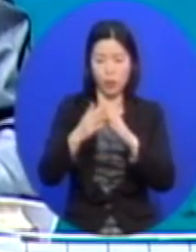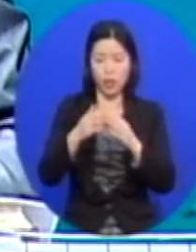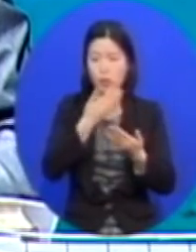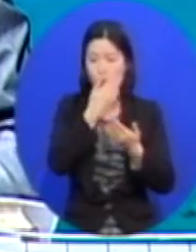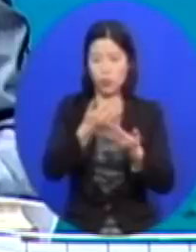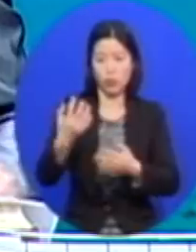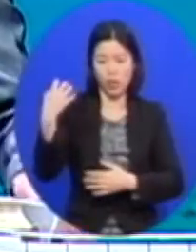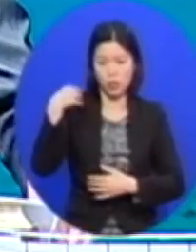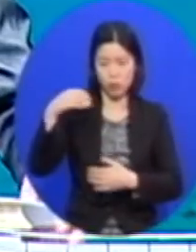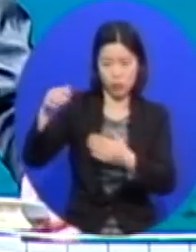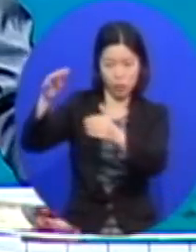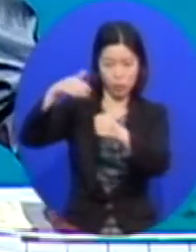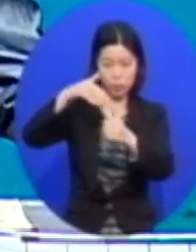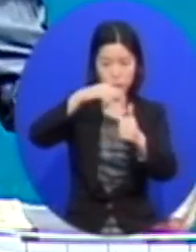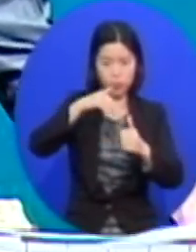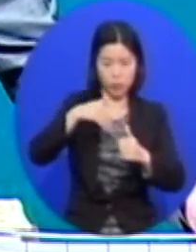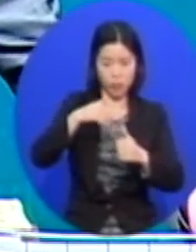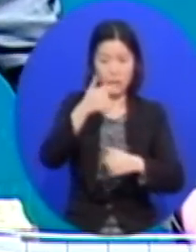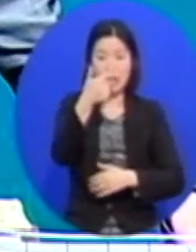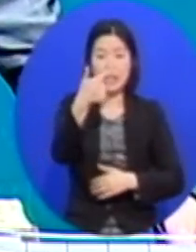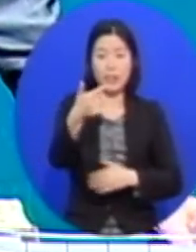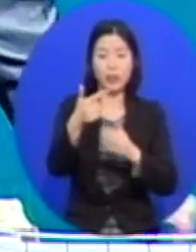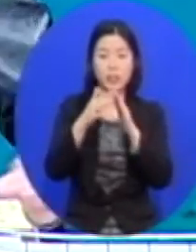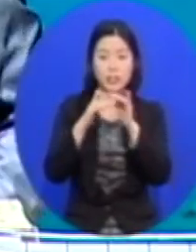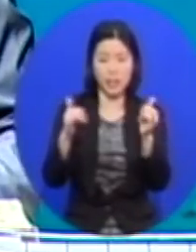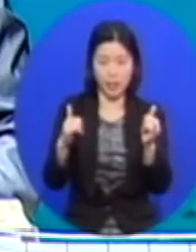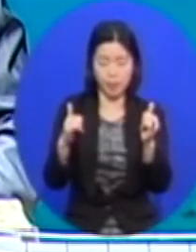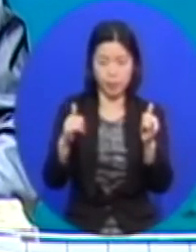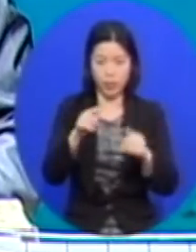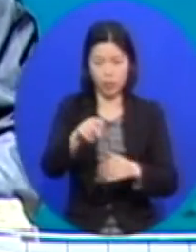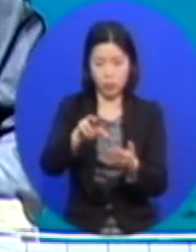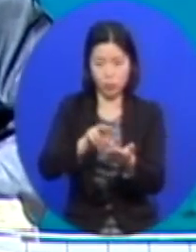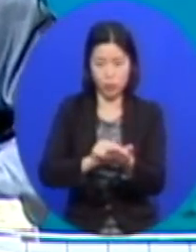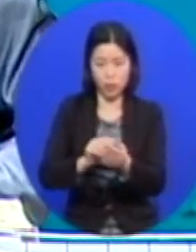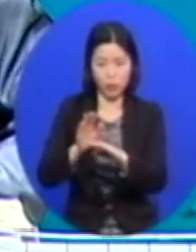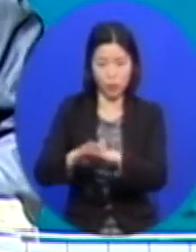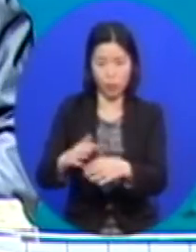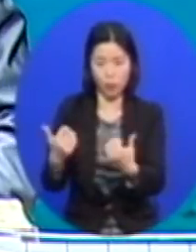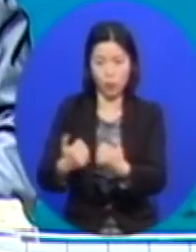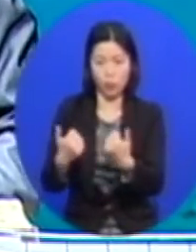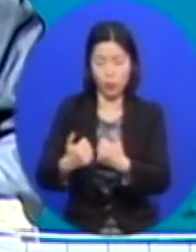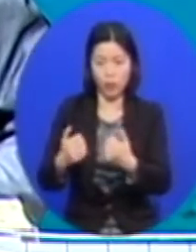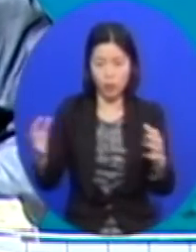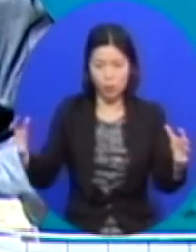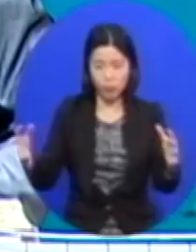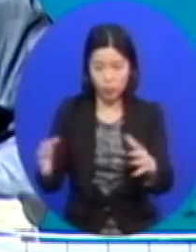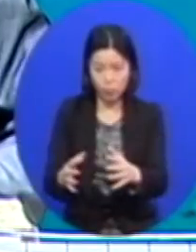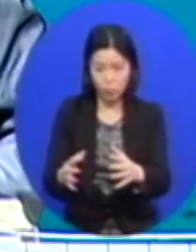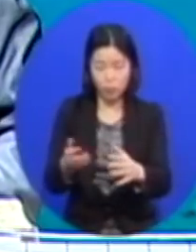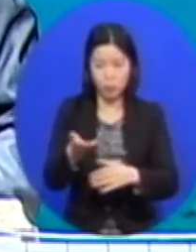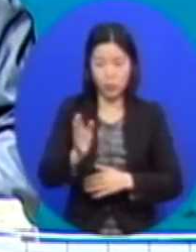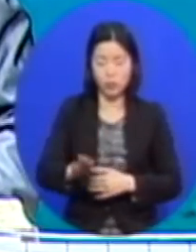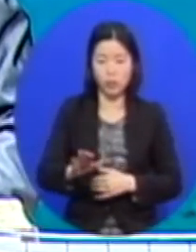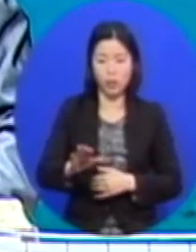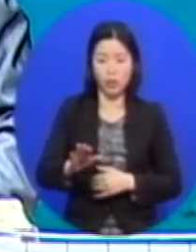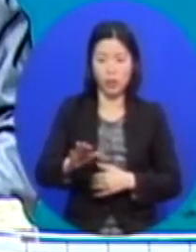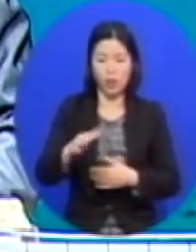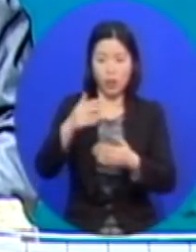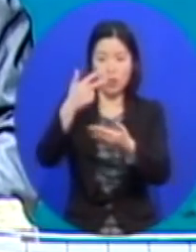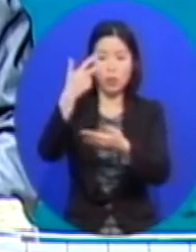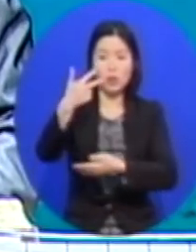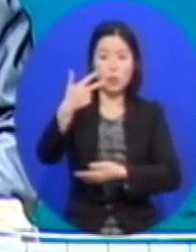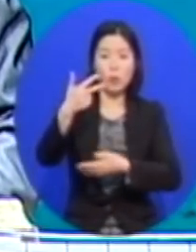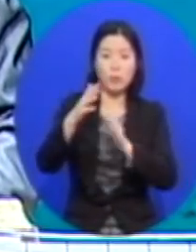했습니다 6분이 그 문제를 놓고 회의를 하려고 모였는데 7 사람이